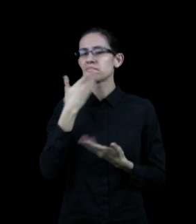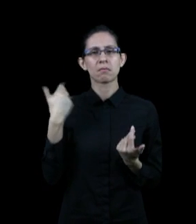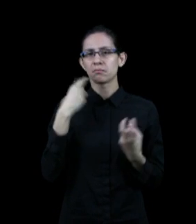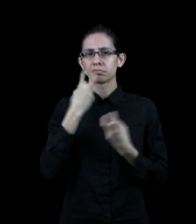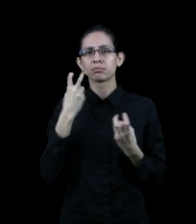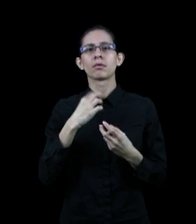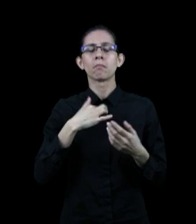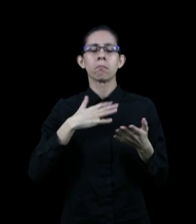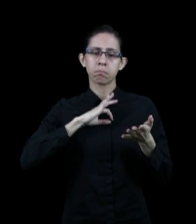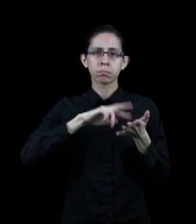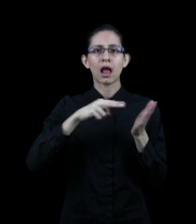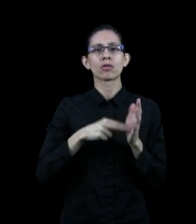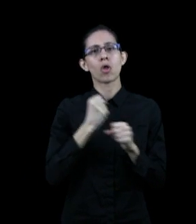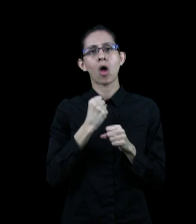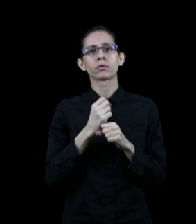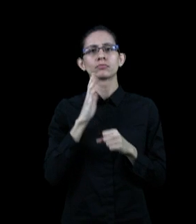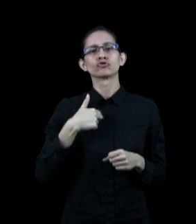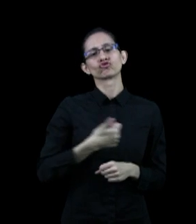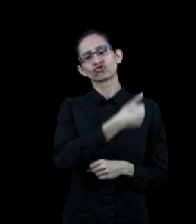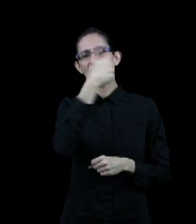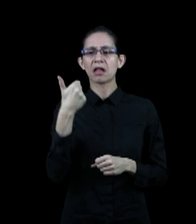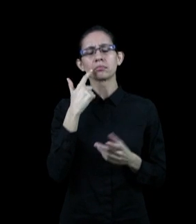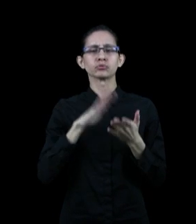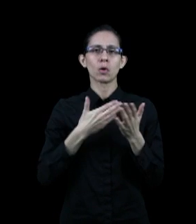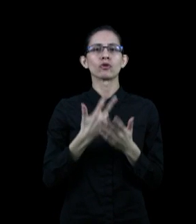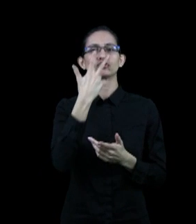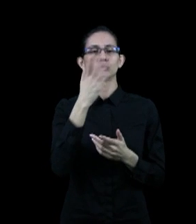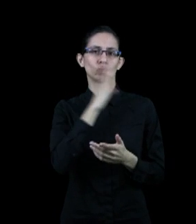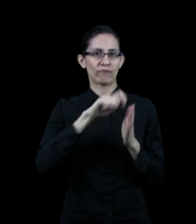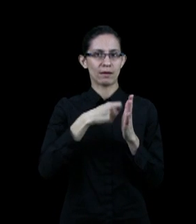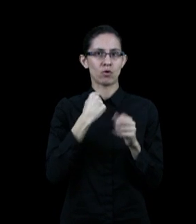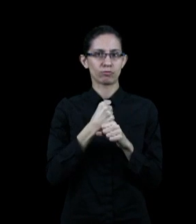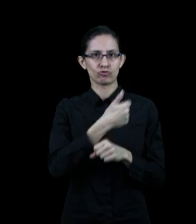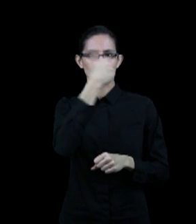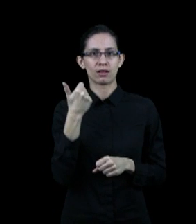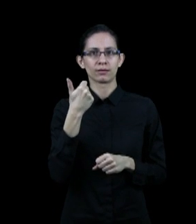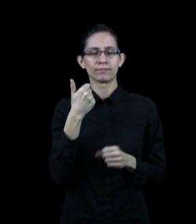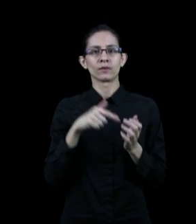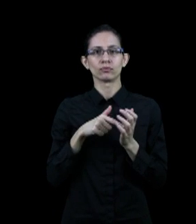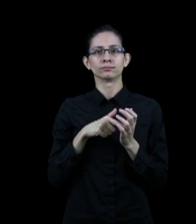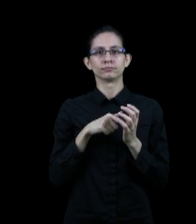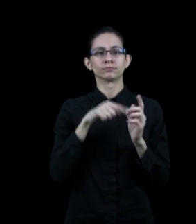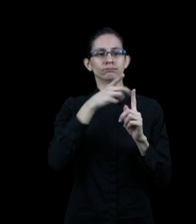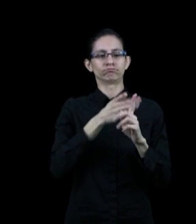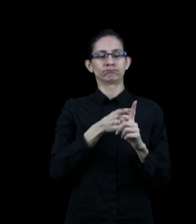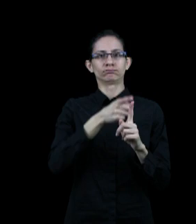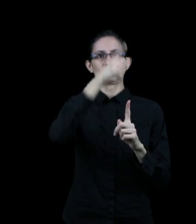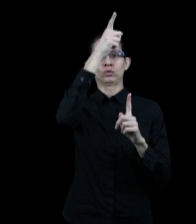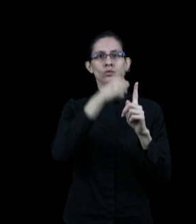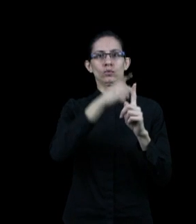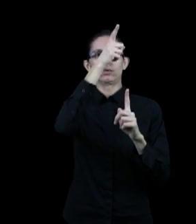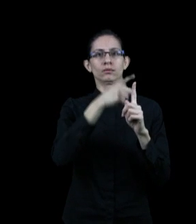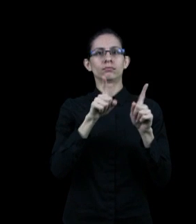1000 dolarów, zamierzam robić przeciętnie, powiedzmy, trzy filmy dziennie. Mamy więc coś takiego.